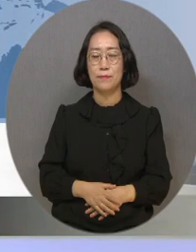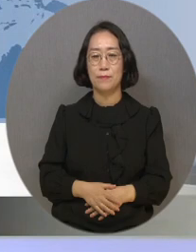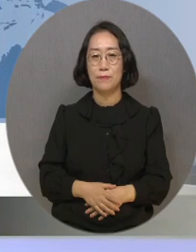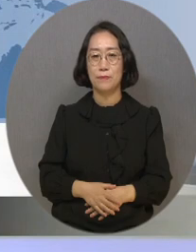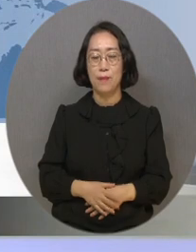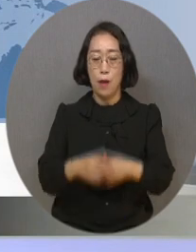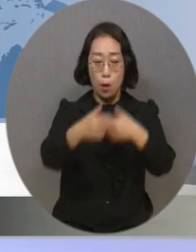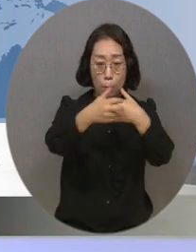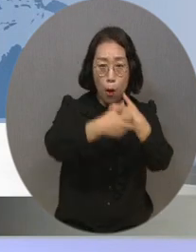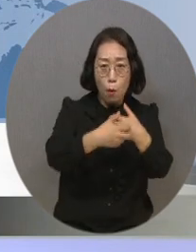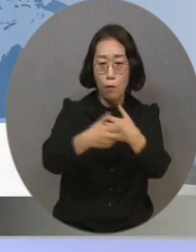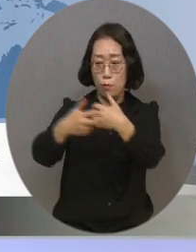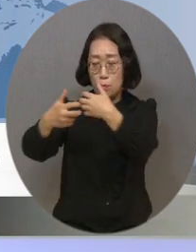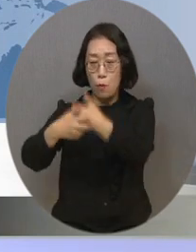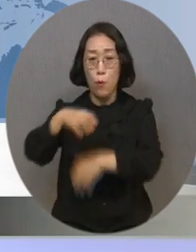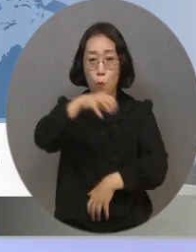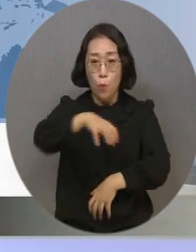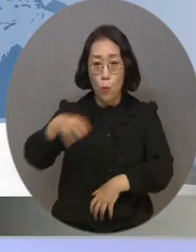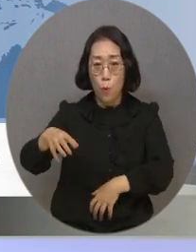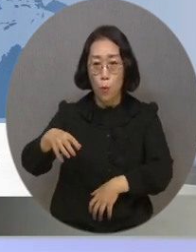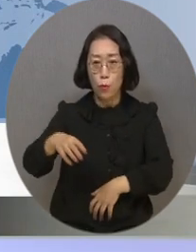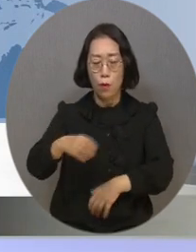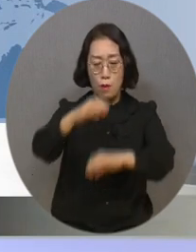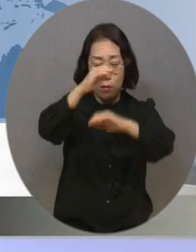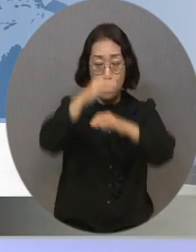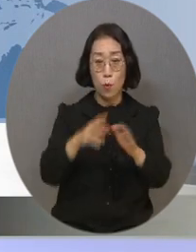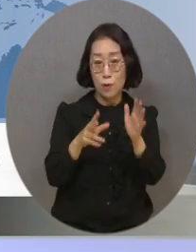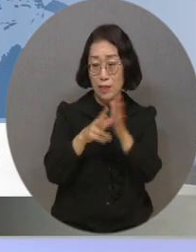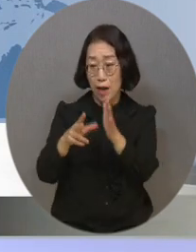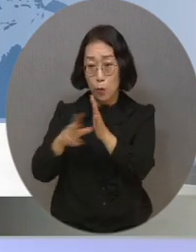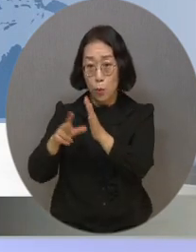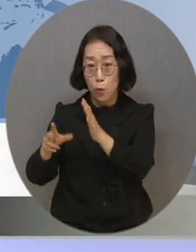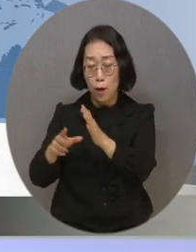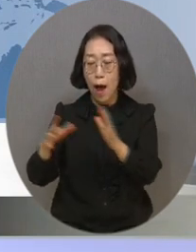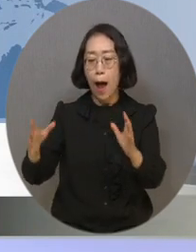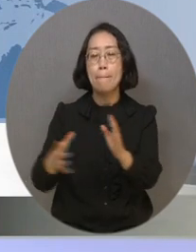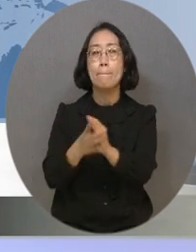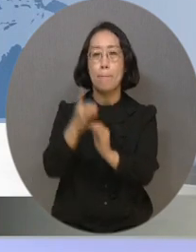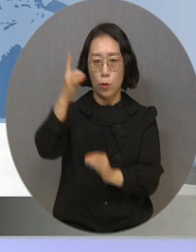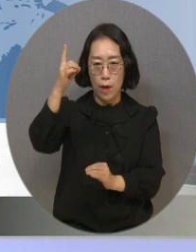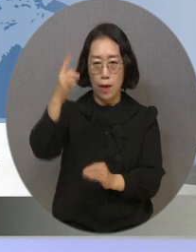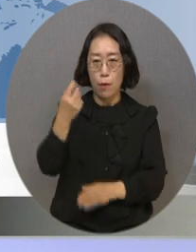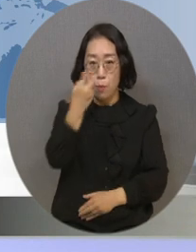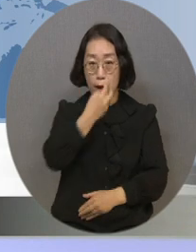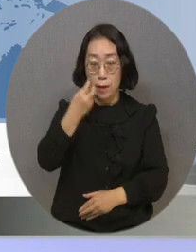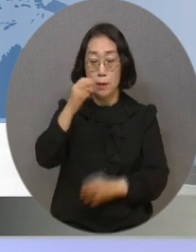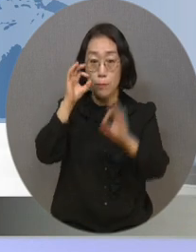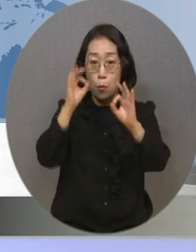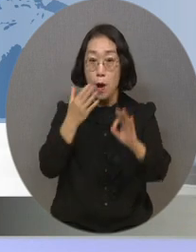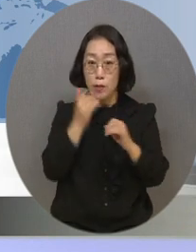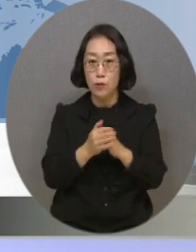여러 의료기관의 이용 정보를 한눈에 확인할 수 있는 개인 의료 데이터 국가 중개